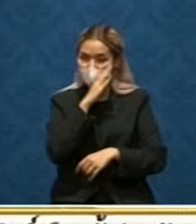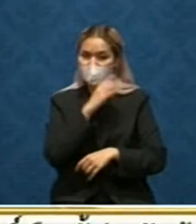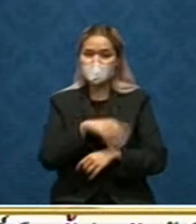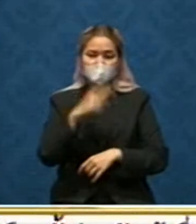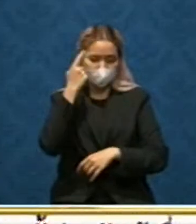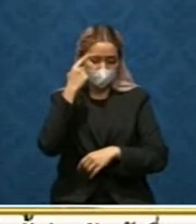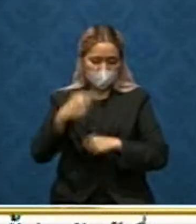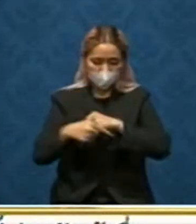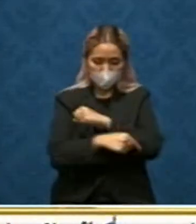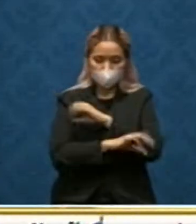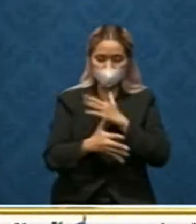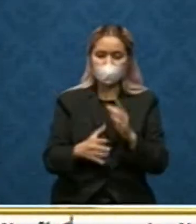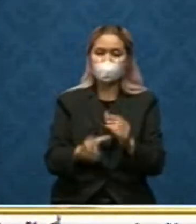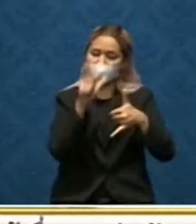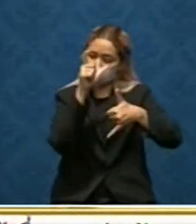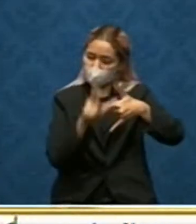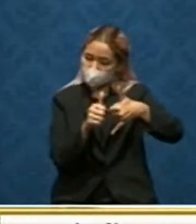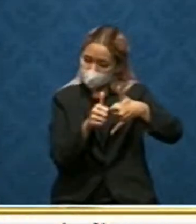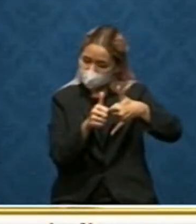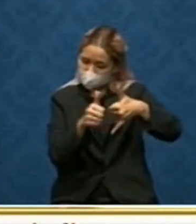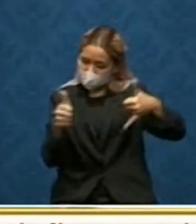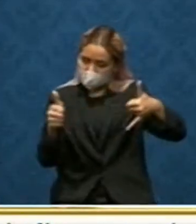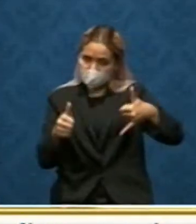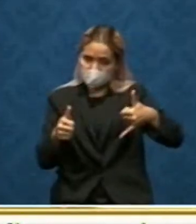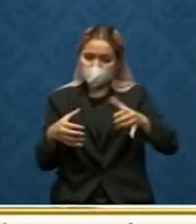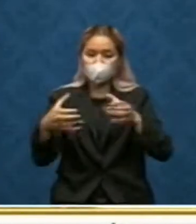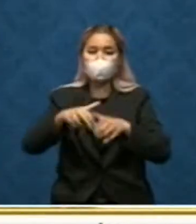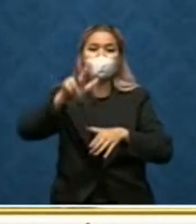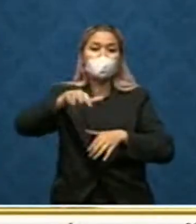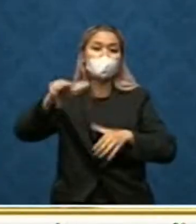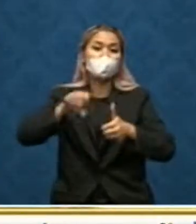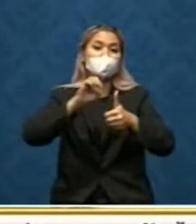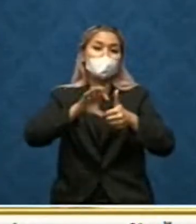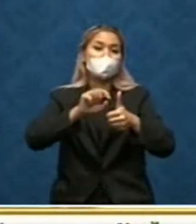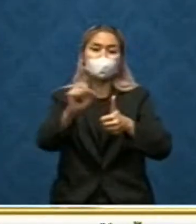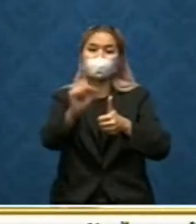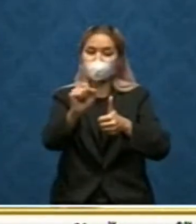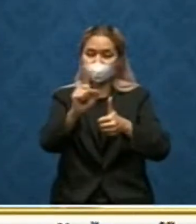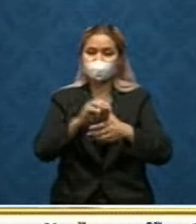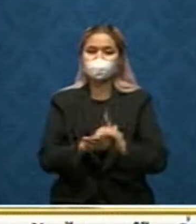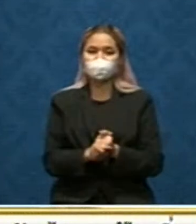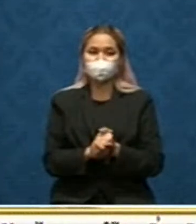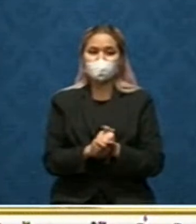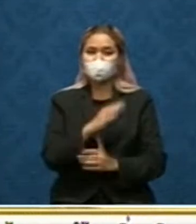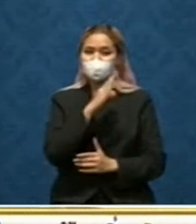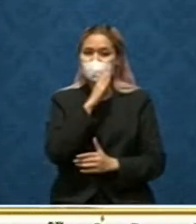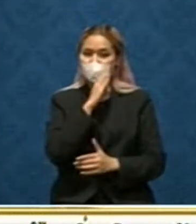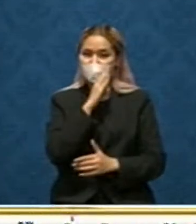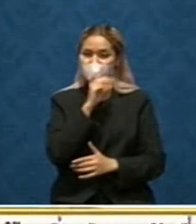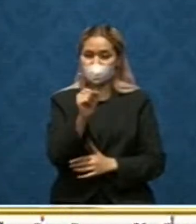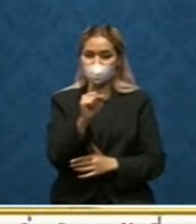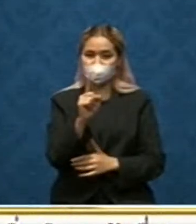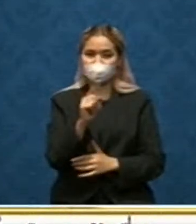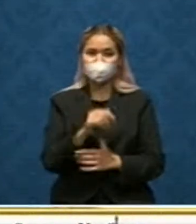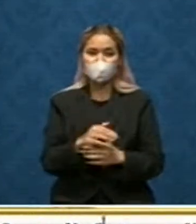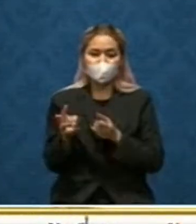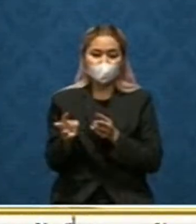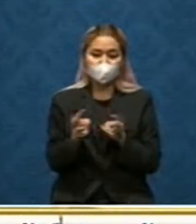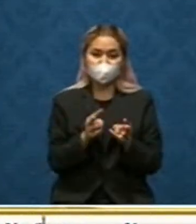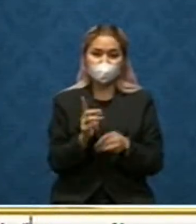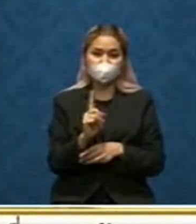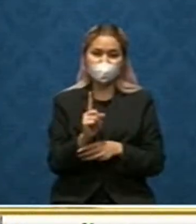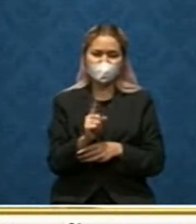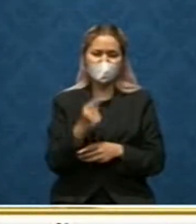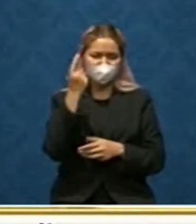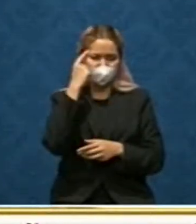จะบอกให้นัเวบายนี้ถาใหพะไทยแนำพวกเราพธานำ ทำยไปราบโครง เคตที่เกิดมาง่ายนเดียว แต่มั